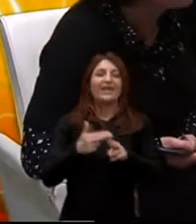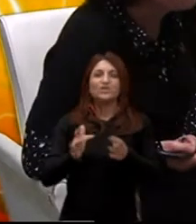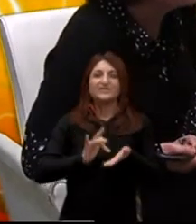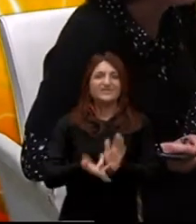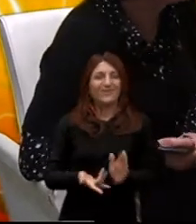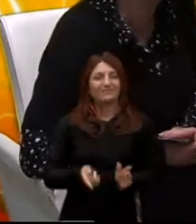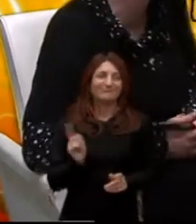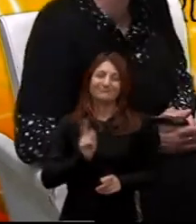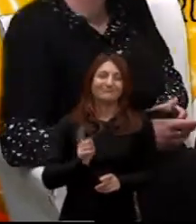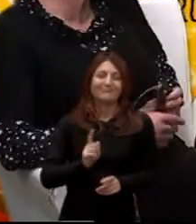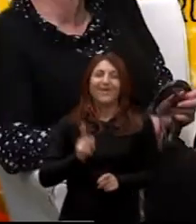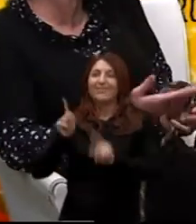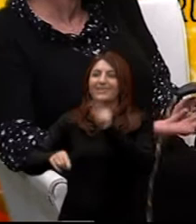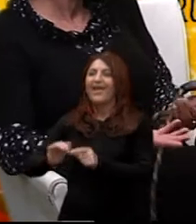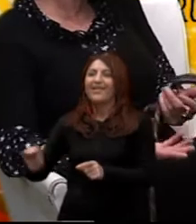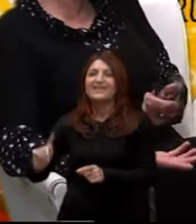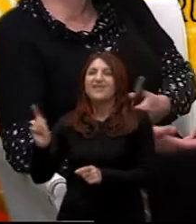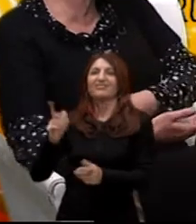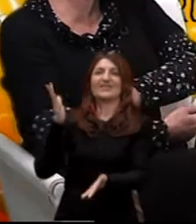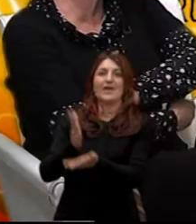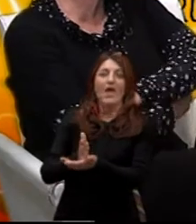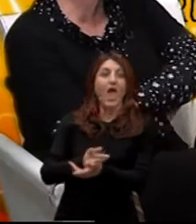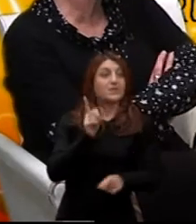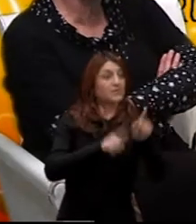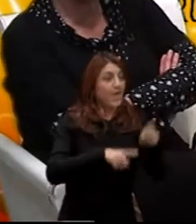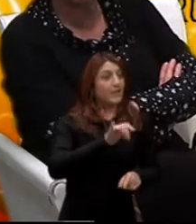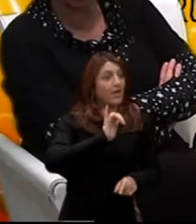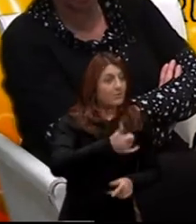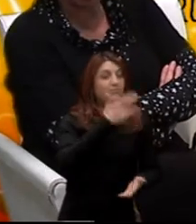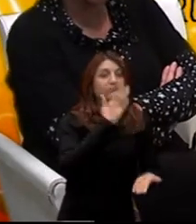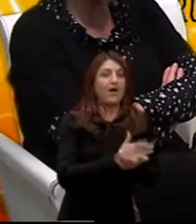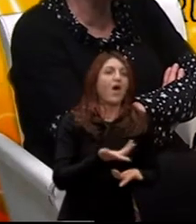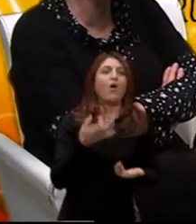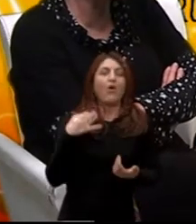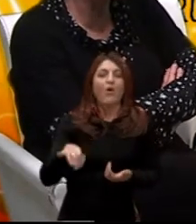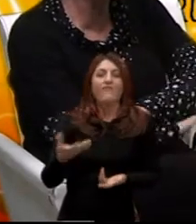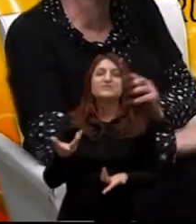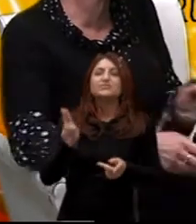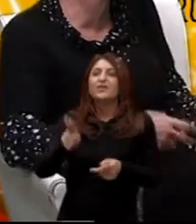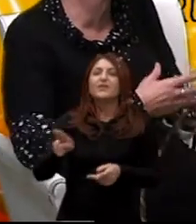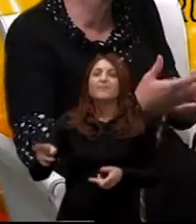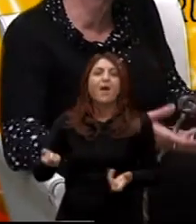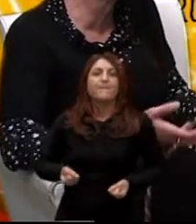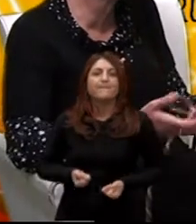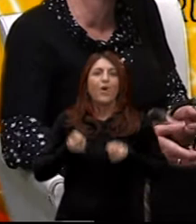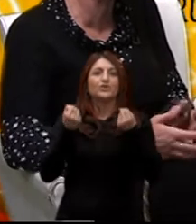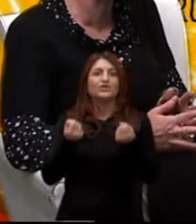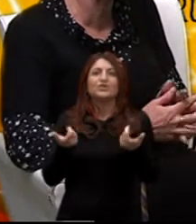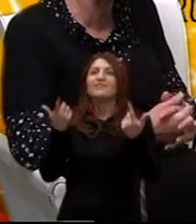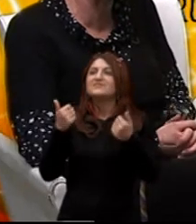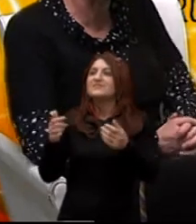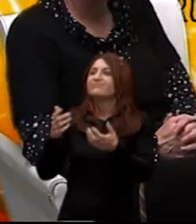to nije idealan vid terapije, naravno. Za neku je, zavisi o poteškoćama i samom afinitetu i iz okruženja koje